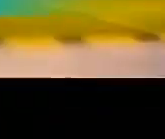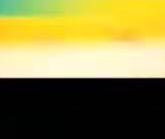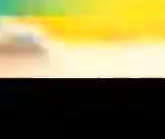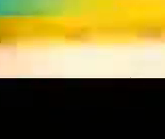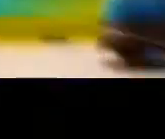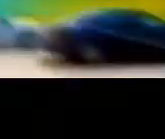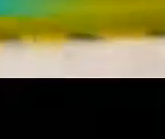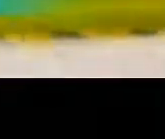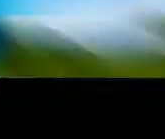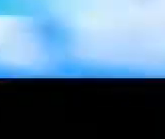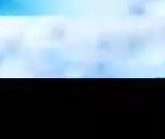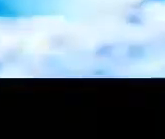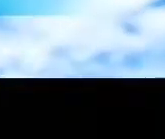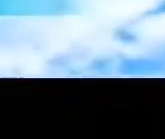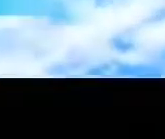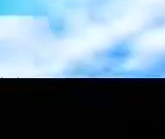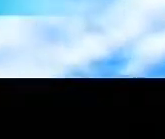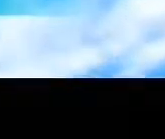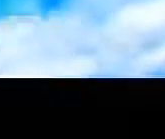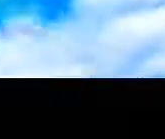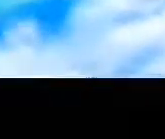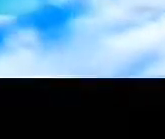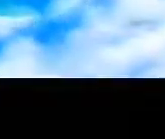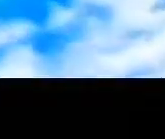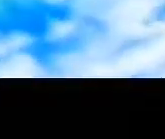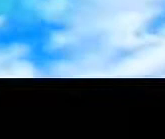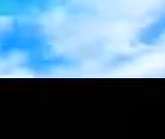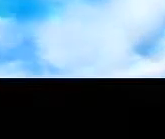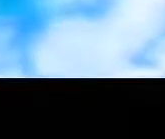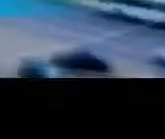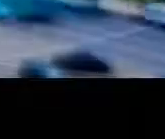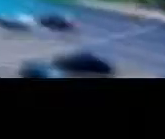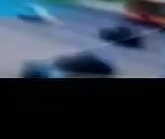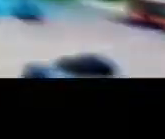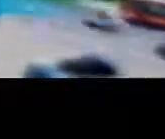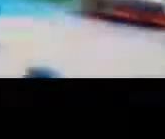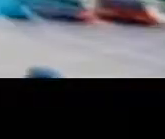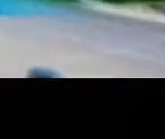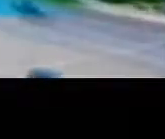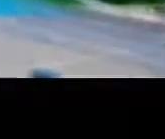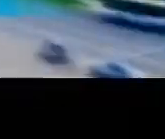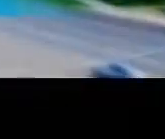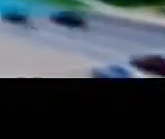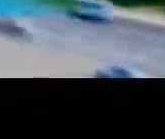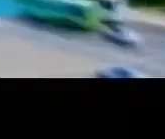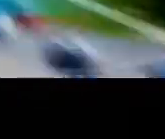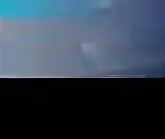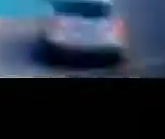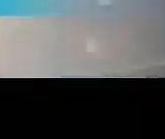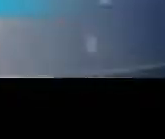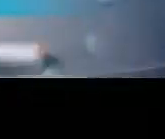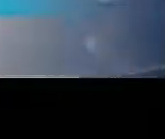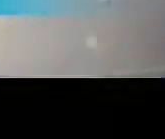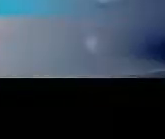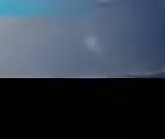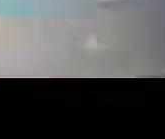В Усть-Каменогорске по прогнозам синоптиков пасмурно, возможен дождь. Температура воздуха днем плюс 8, ночью 5 градусов тепла.